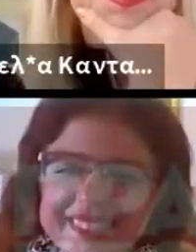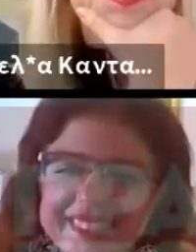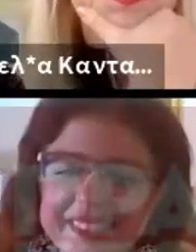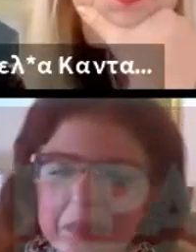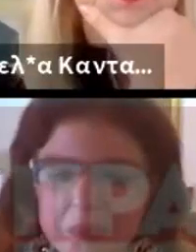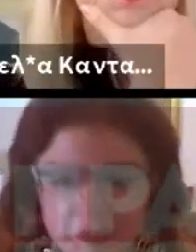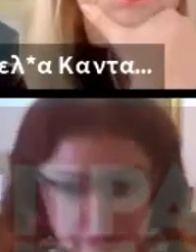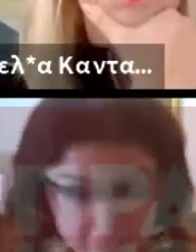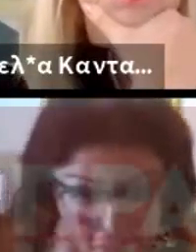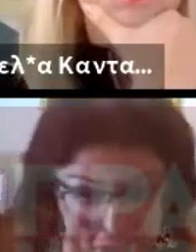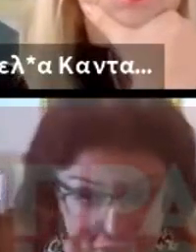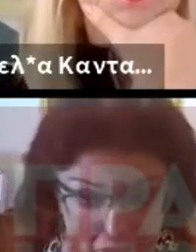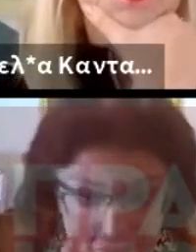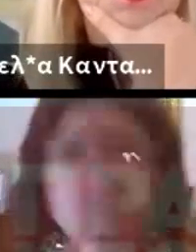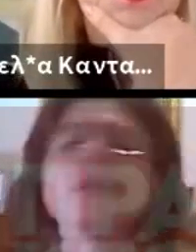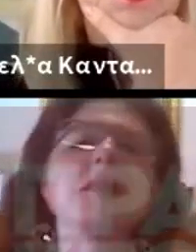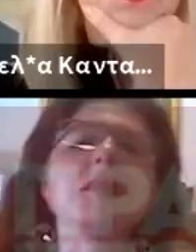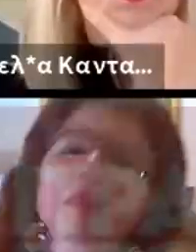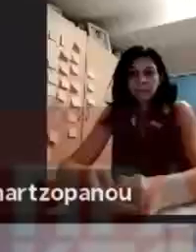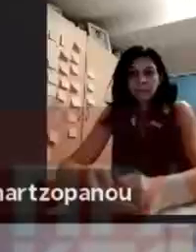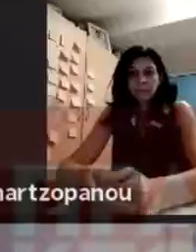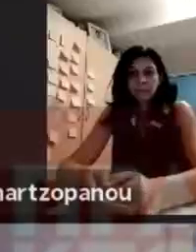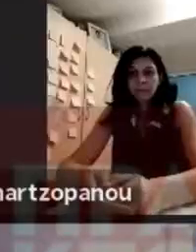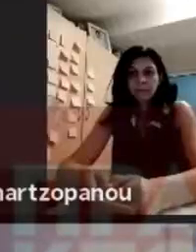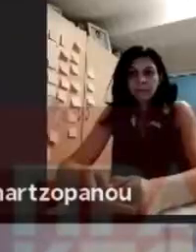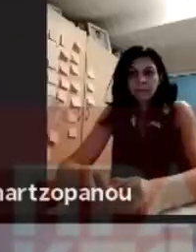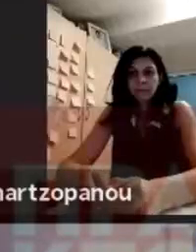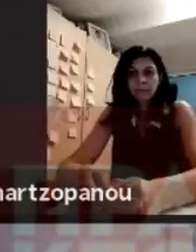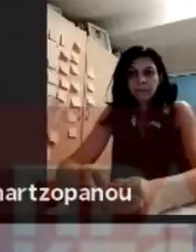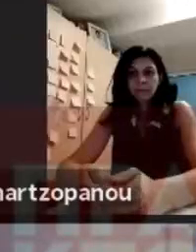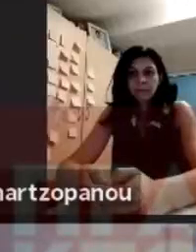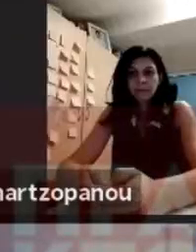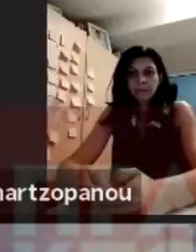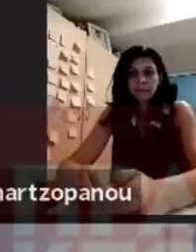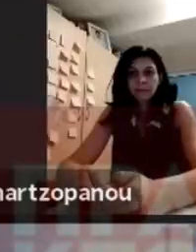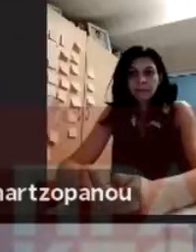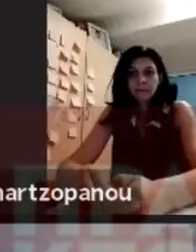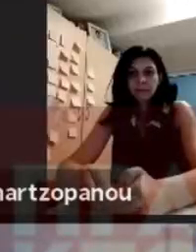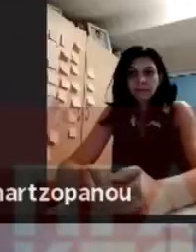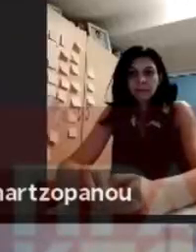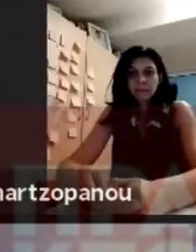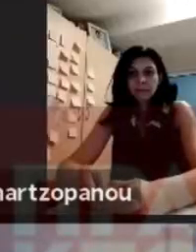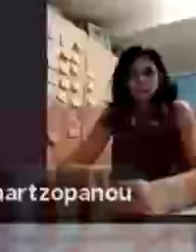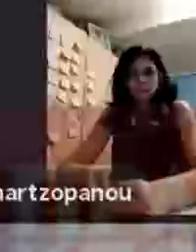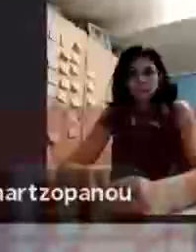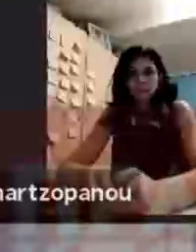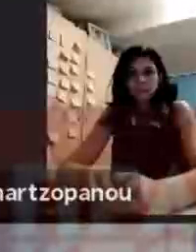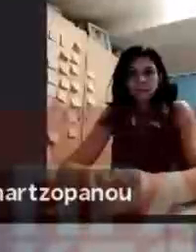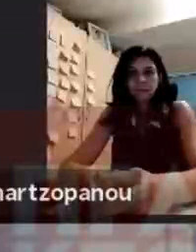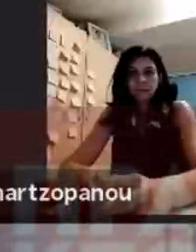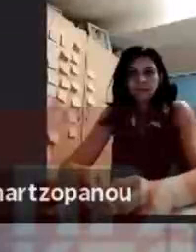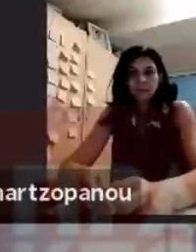δηλαδή μια ωραία ιδέα. Και πραγματικά. Στον τόμο αυτό, οι συγγραφείς με